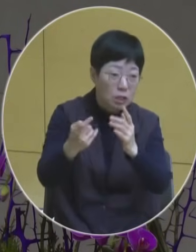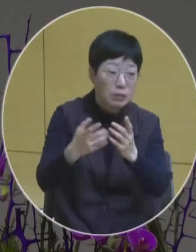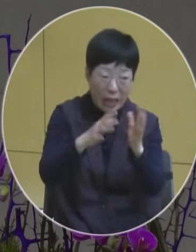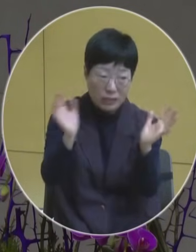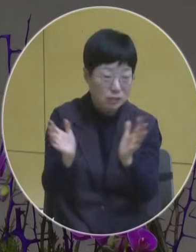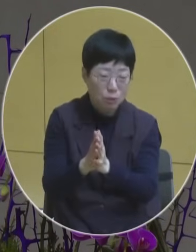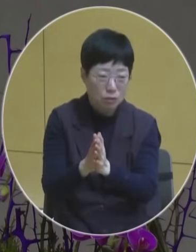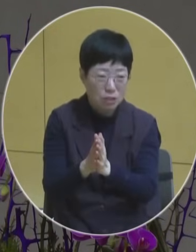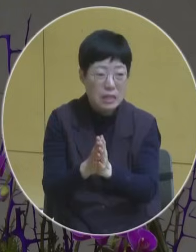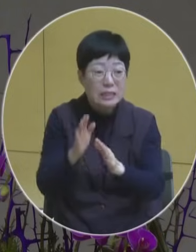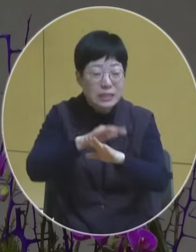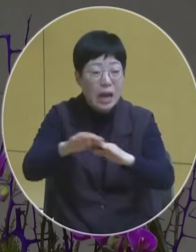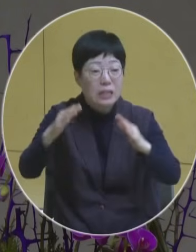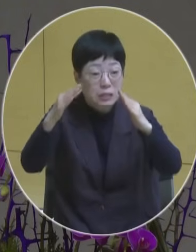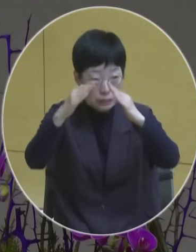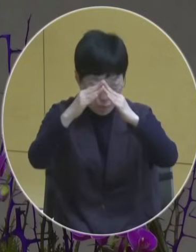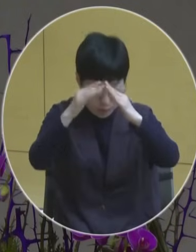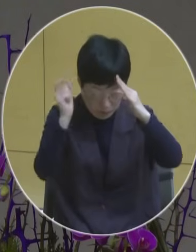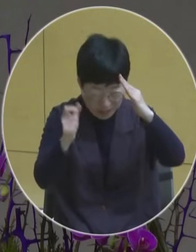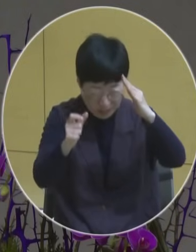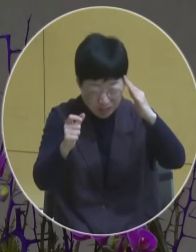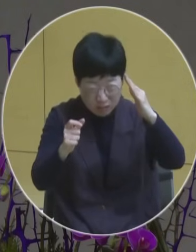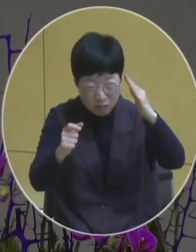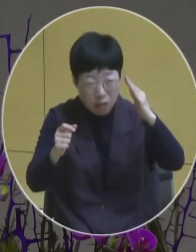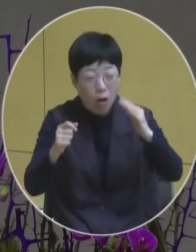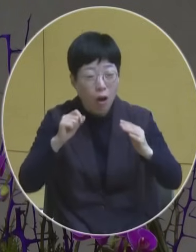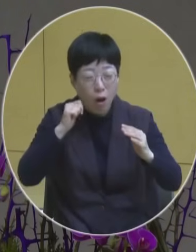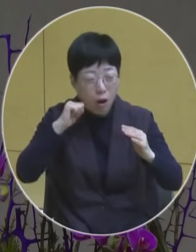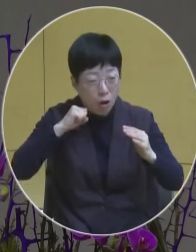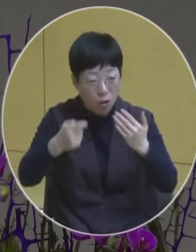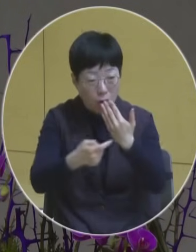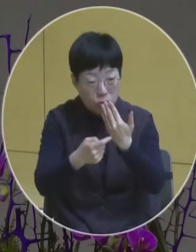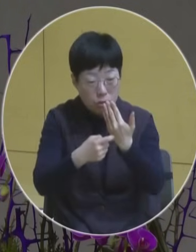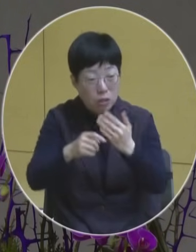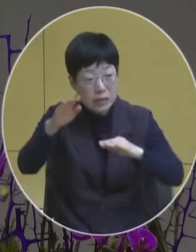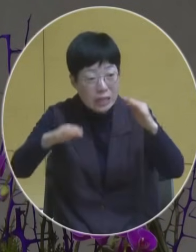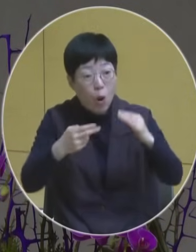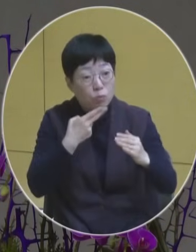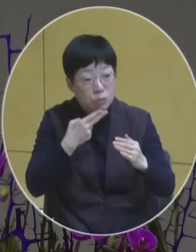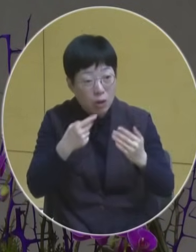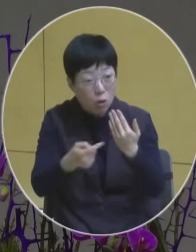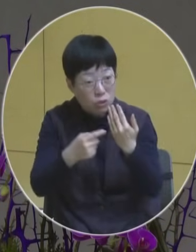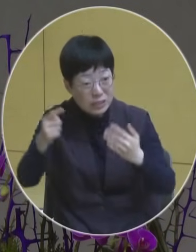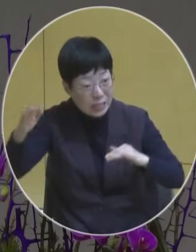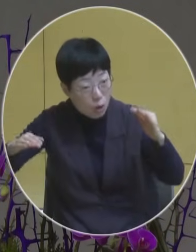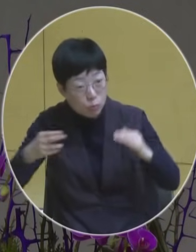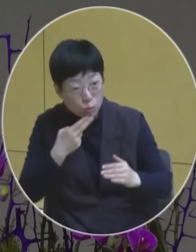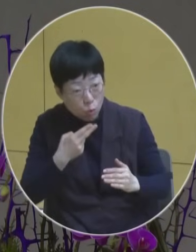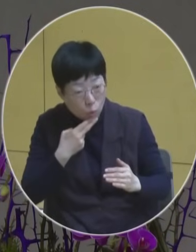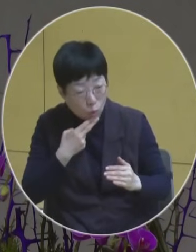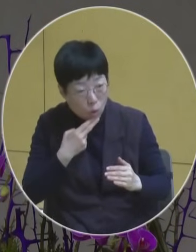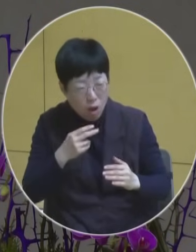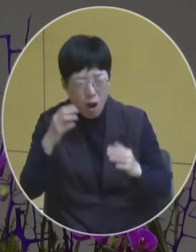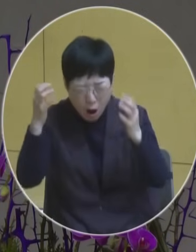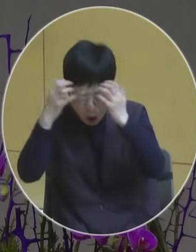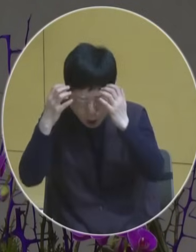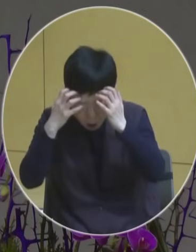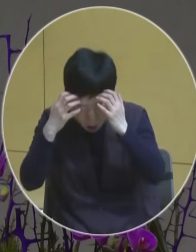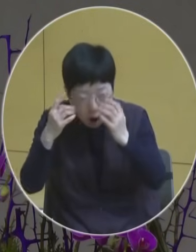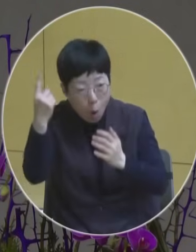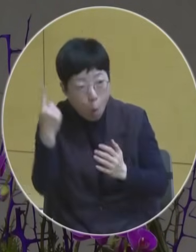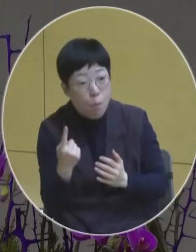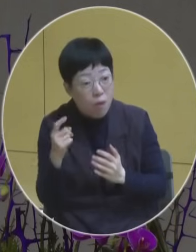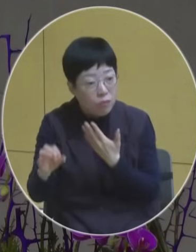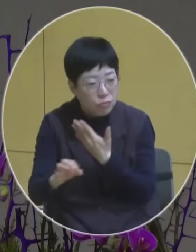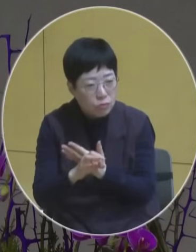있죠. 잘 지어진 집과 그렇지 못한 사람은 외형이 별로 차이가 나지 않아요. 그러나 고난과 시련이